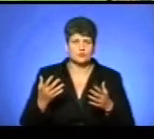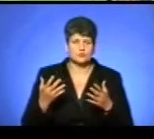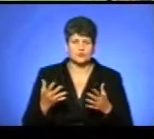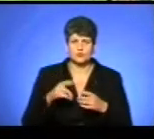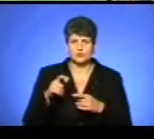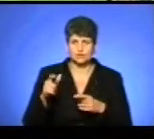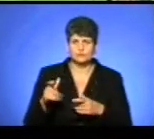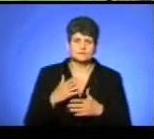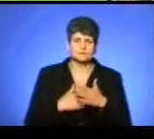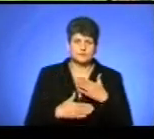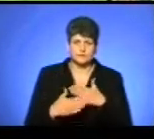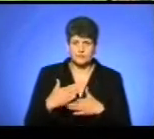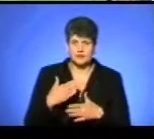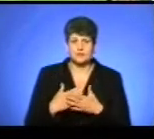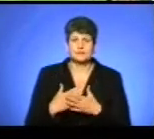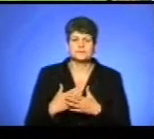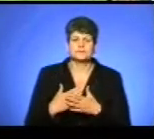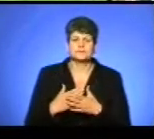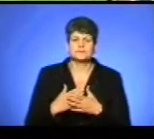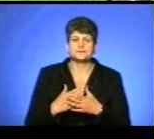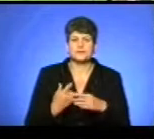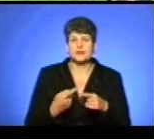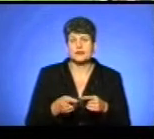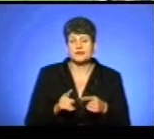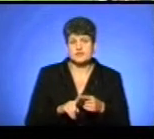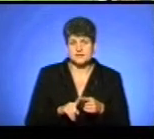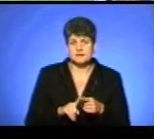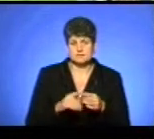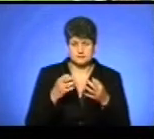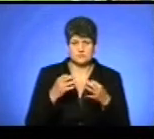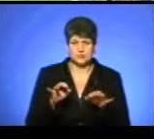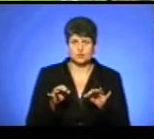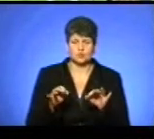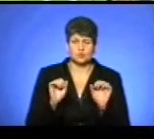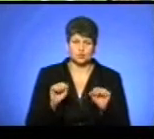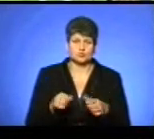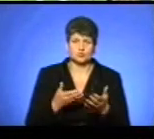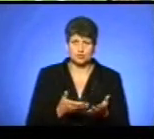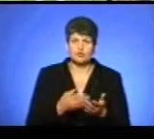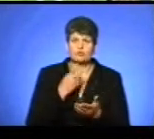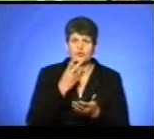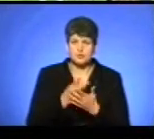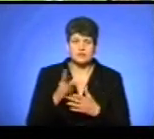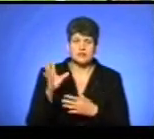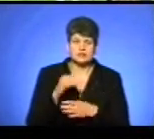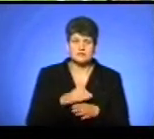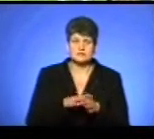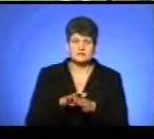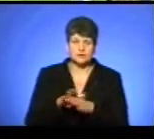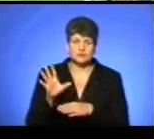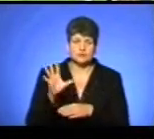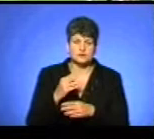людям за межними можливостями це якось більш доступно, скажімо так. Ви бачили, всі впоралися, наче всіх